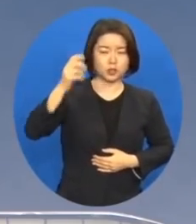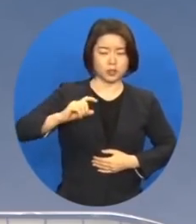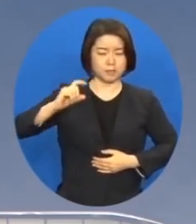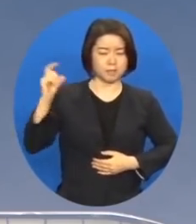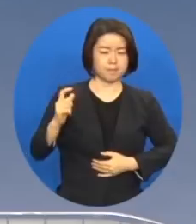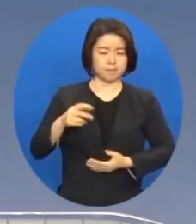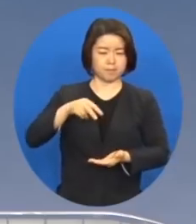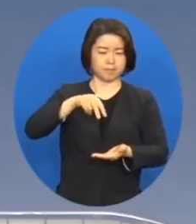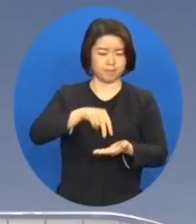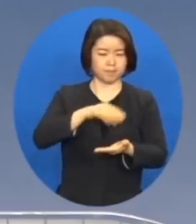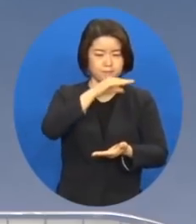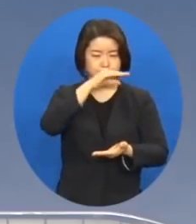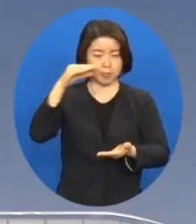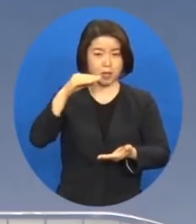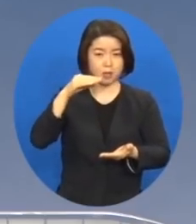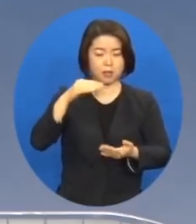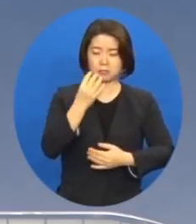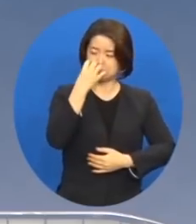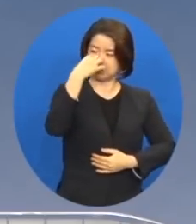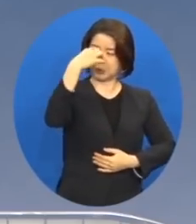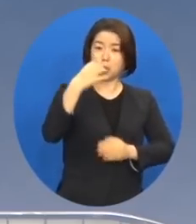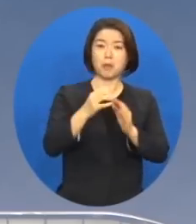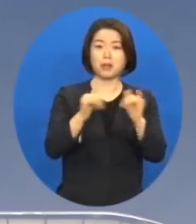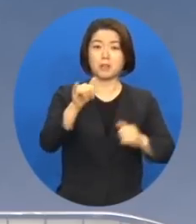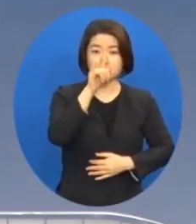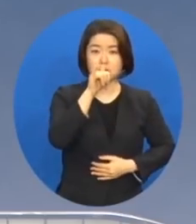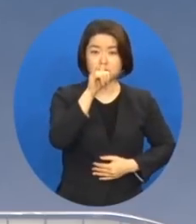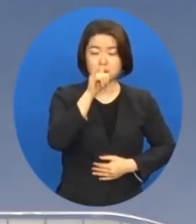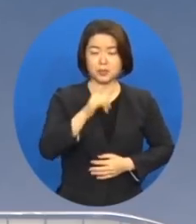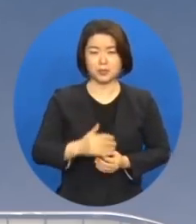굳건하게 서 있다고 자만하는 사람들이 있었습니다.